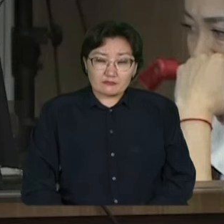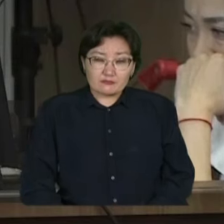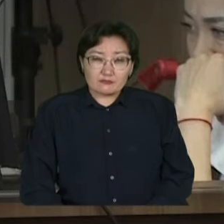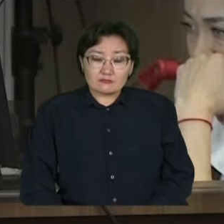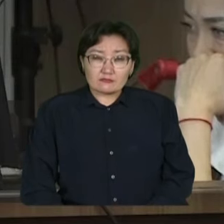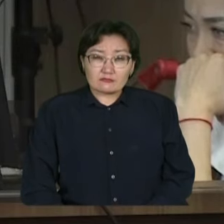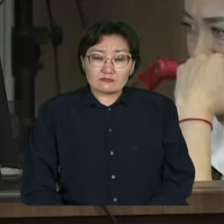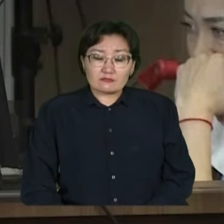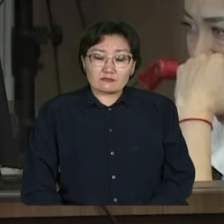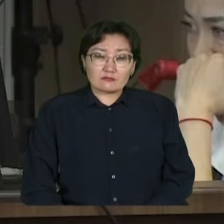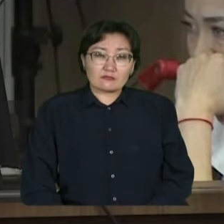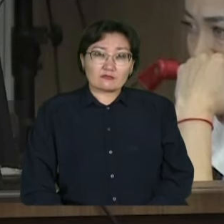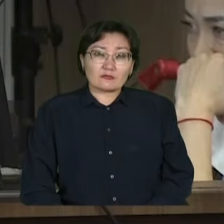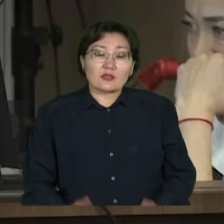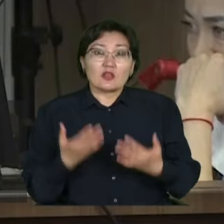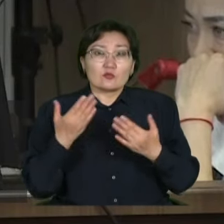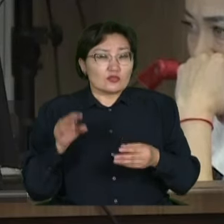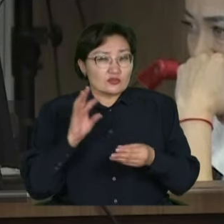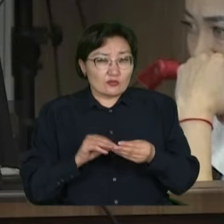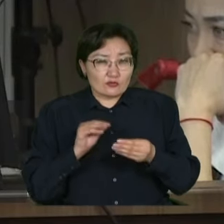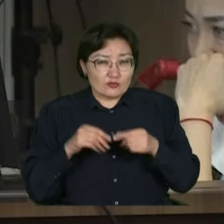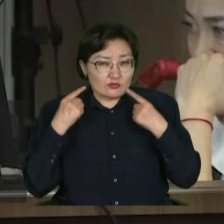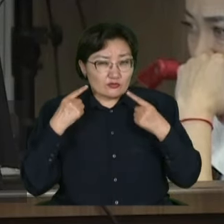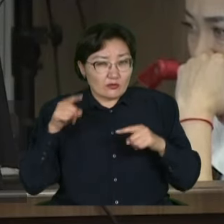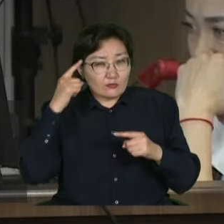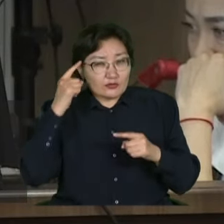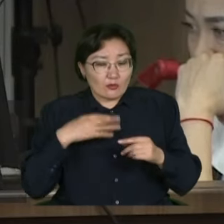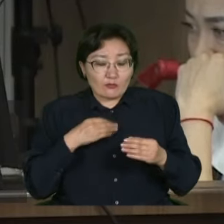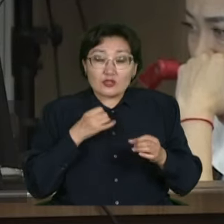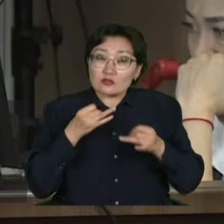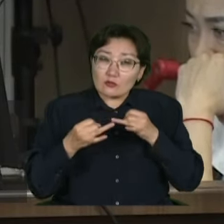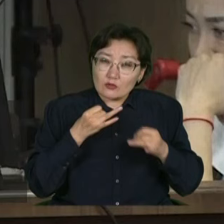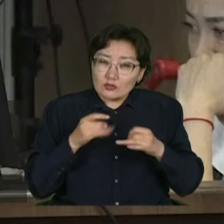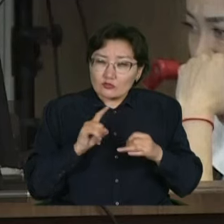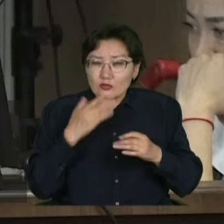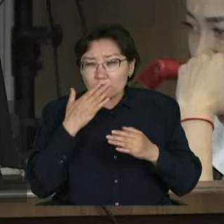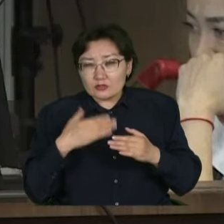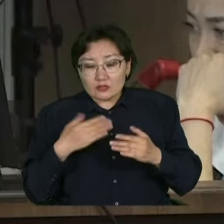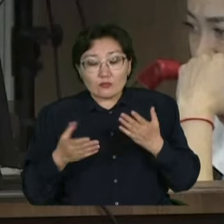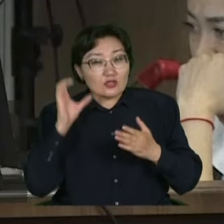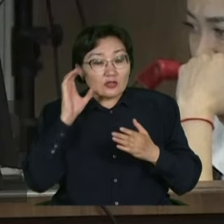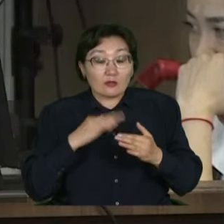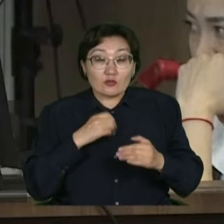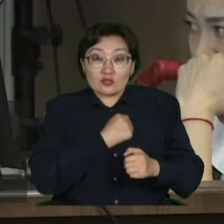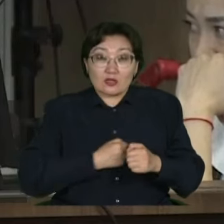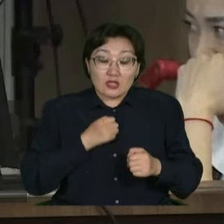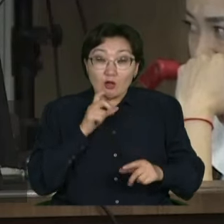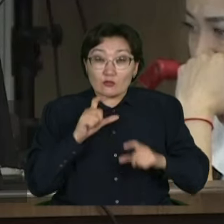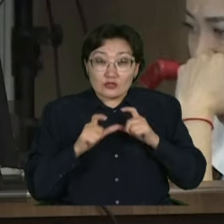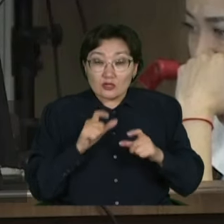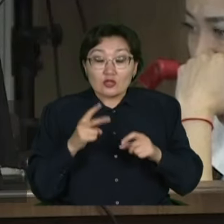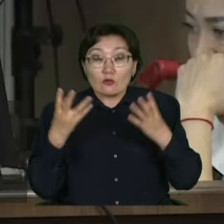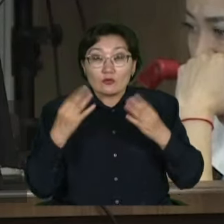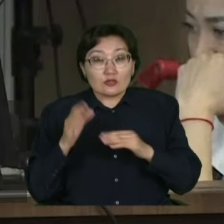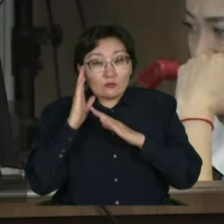У него параноические мысли. Ол үнемі бір түрлі болып жүреді. Менімен сөйлесіп отырып, бірдене сұрайды. Тыңдамасам ашуланады, айғайлайды. Оған екі күн